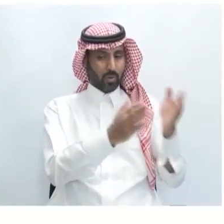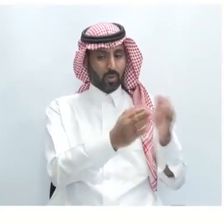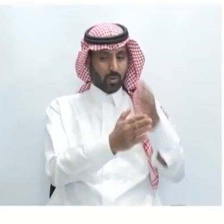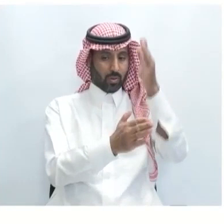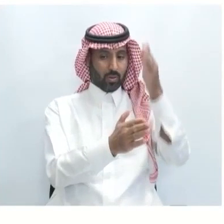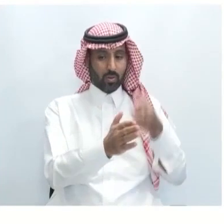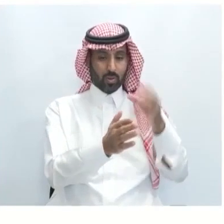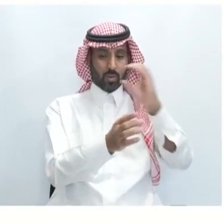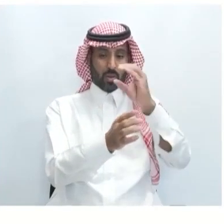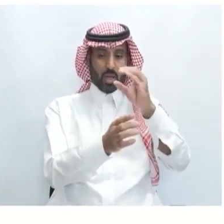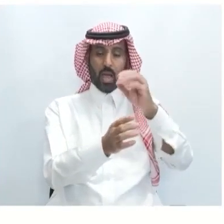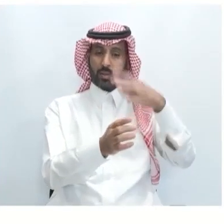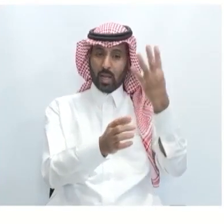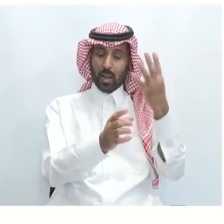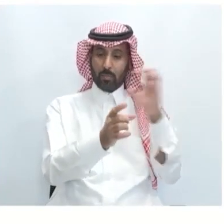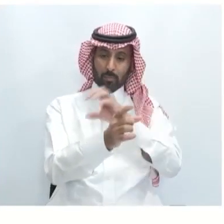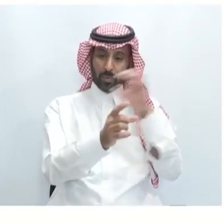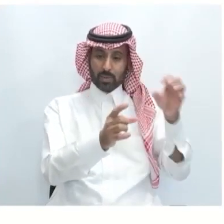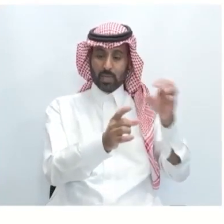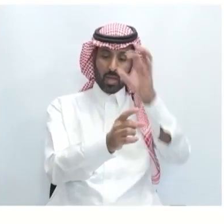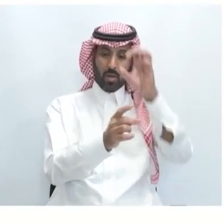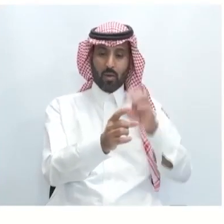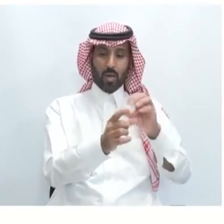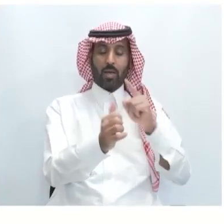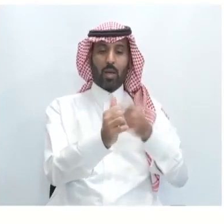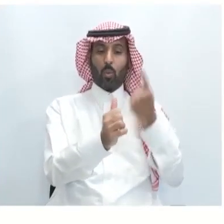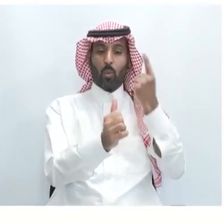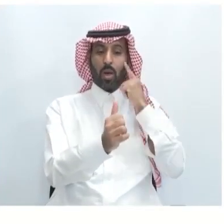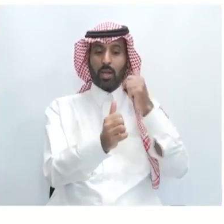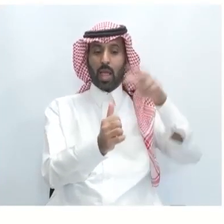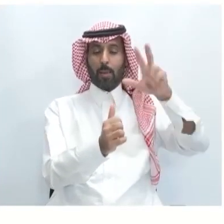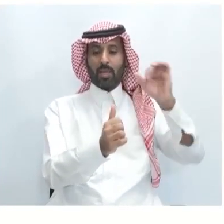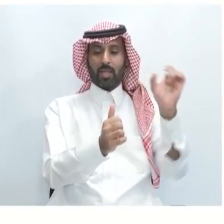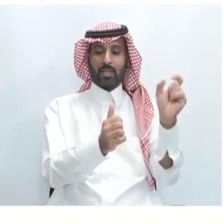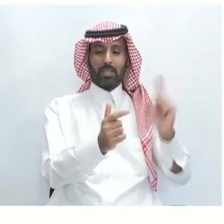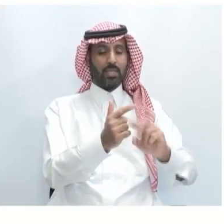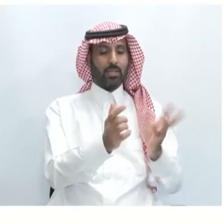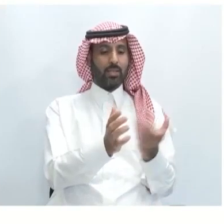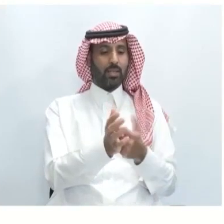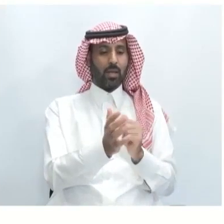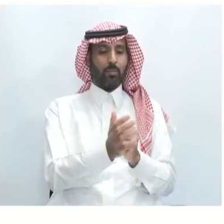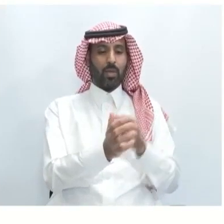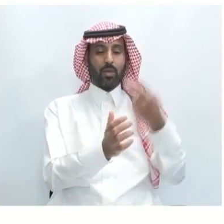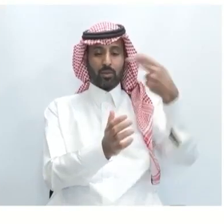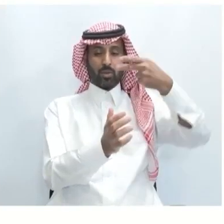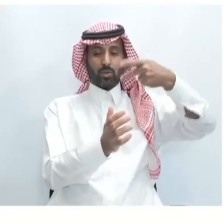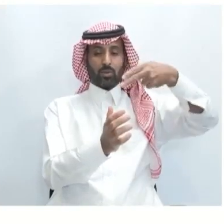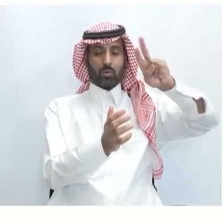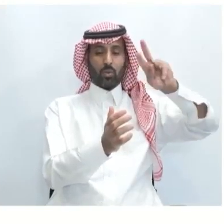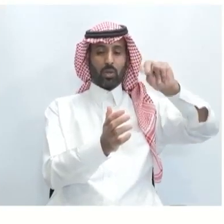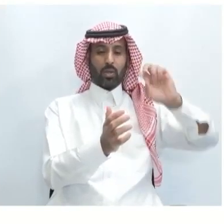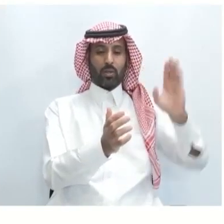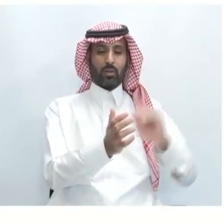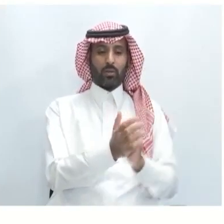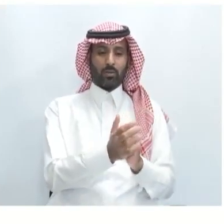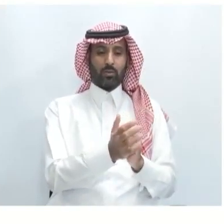من تحاط باربع مجموعات اول مجموعه هي مجموعه الامين ما المقصود بمجموعه الامين nh اش 2